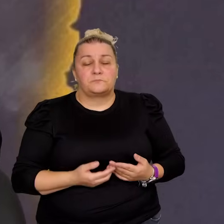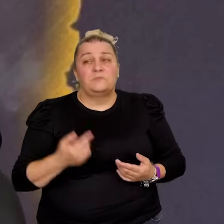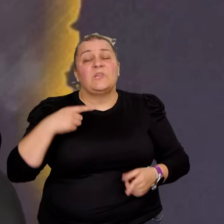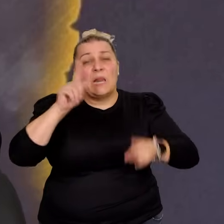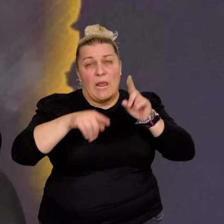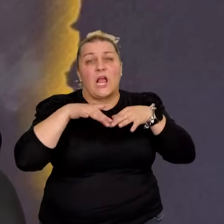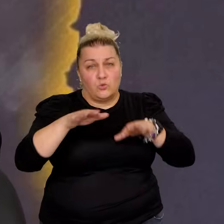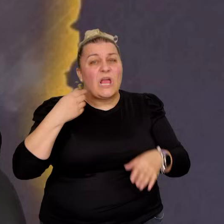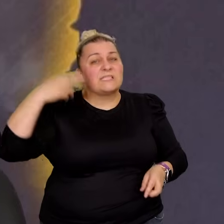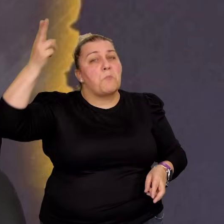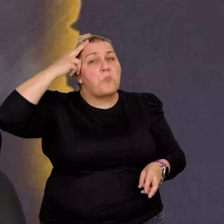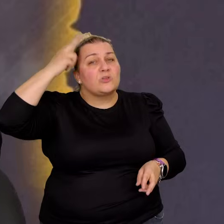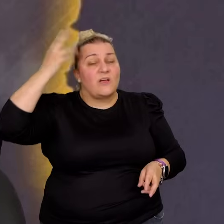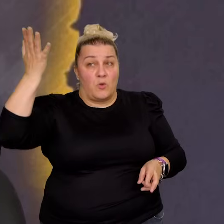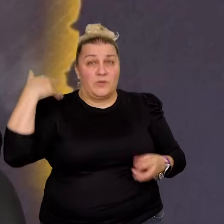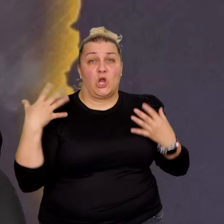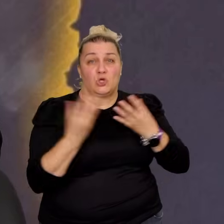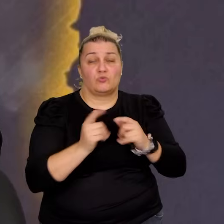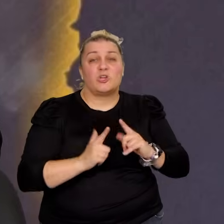koje sam poznavao iz Vukovara.